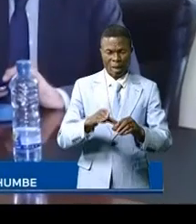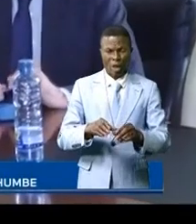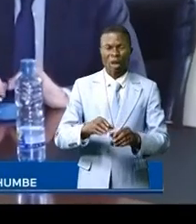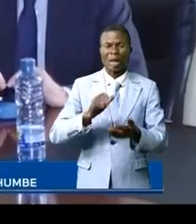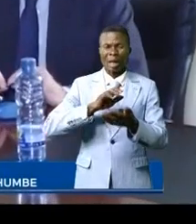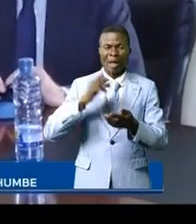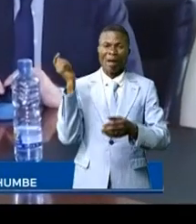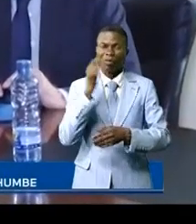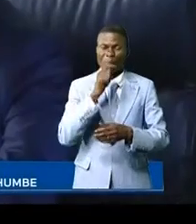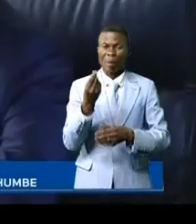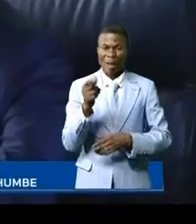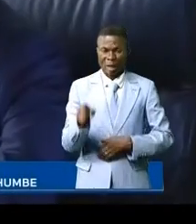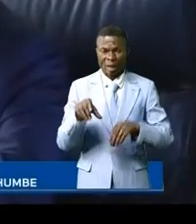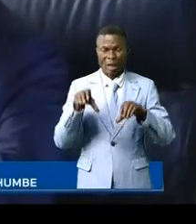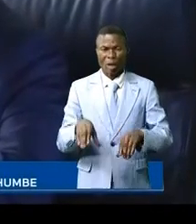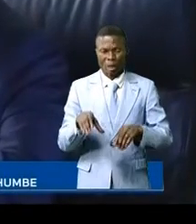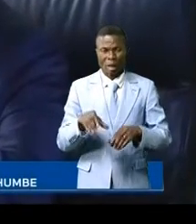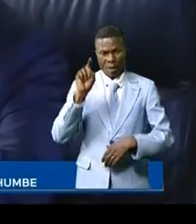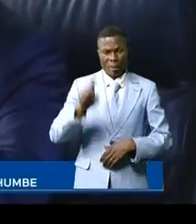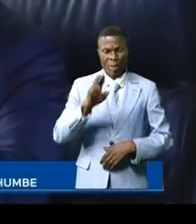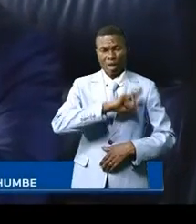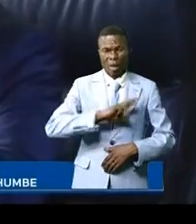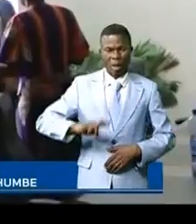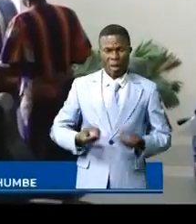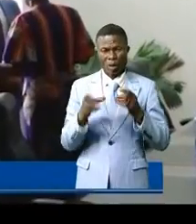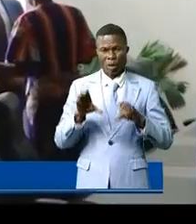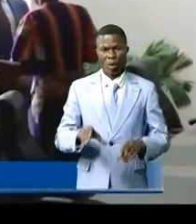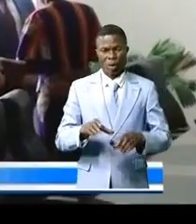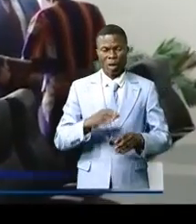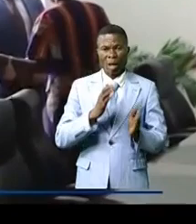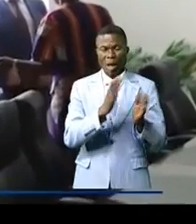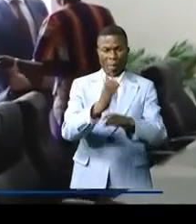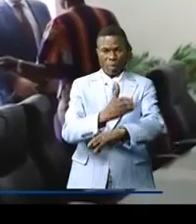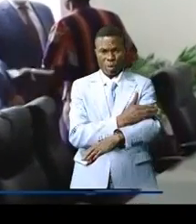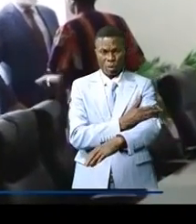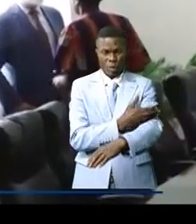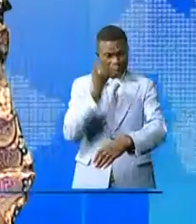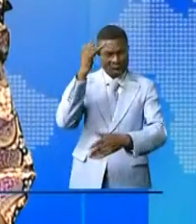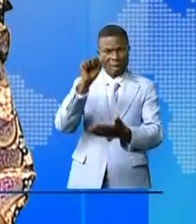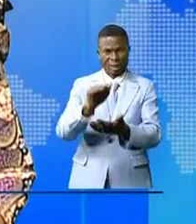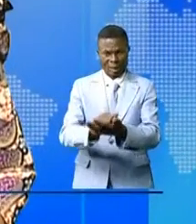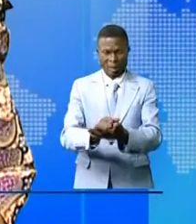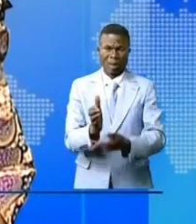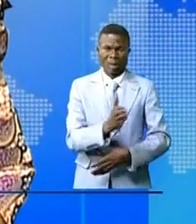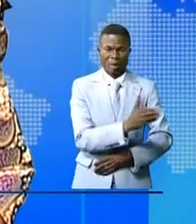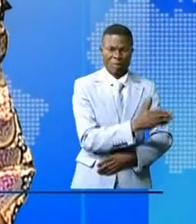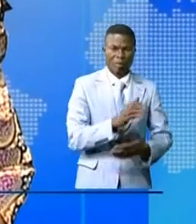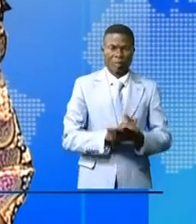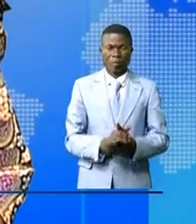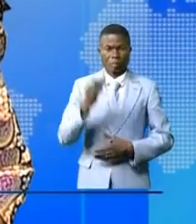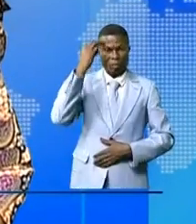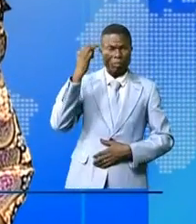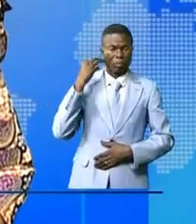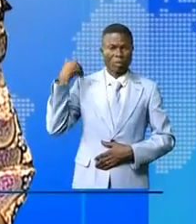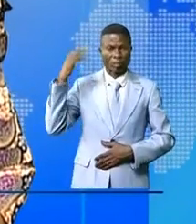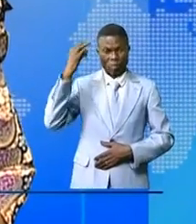en Afrique centrale GABAC voudraient que la RDC fasse des progrès dans cette direction. Et la ministre